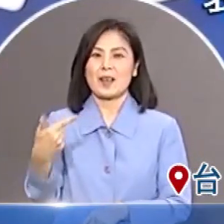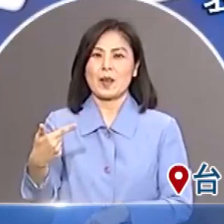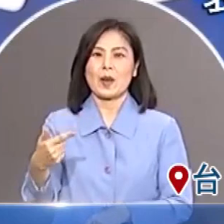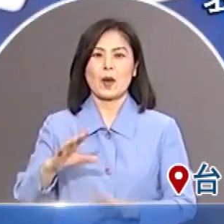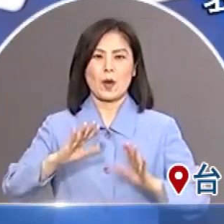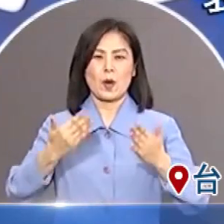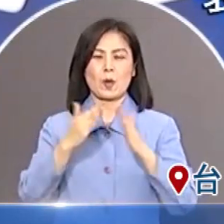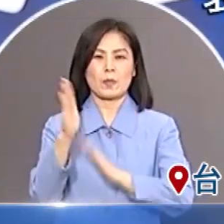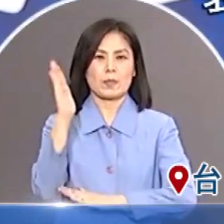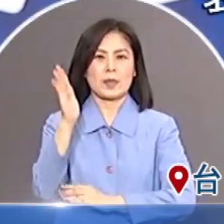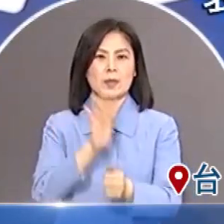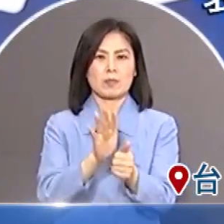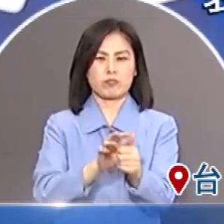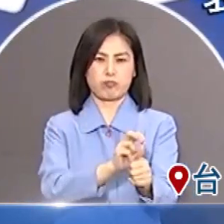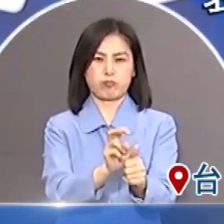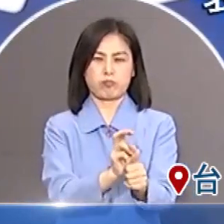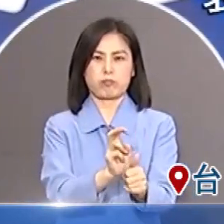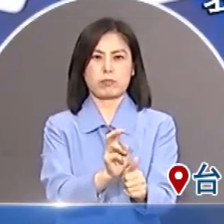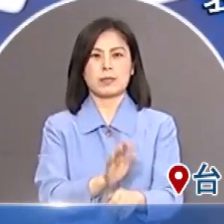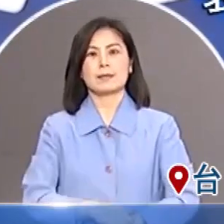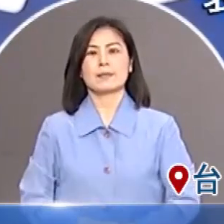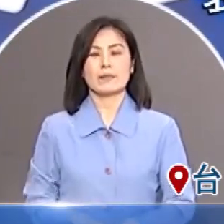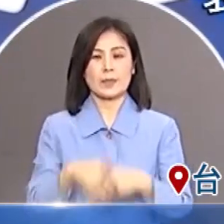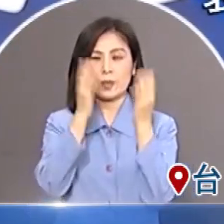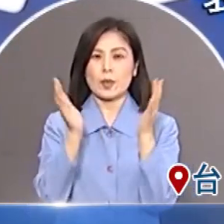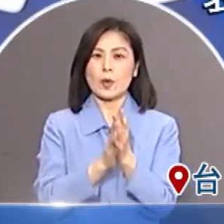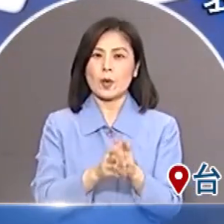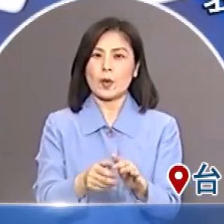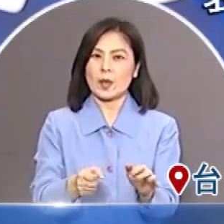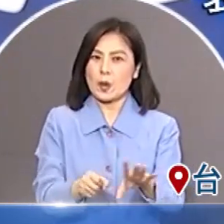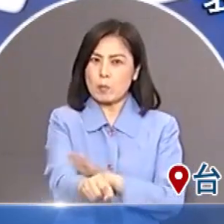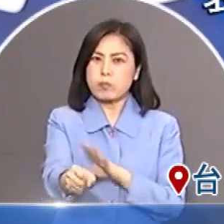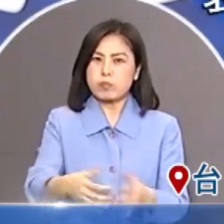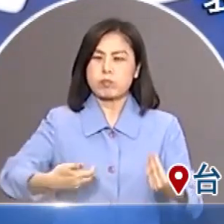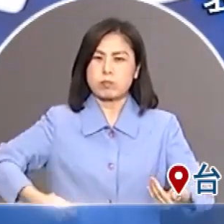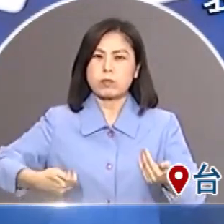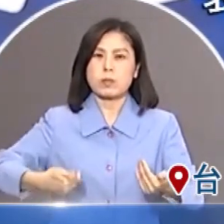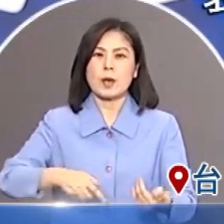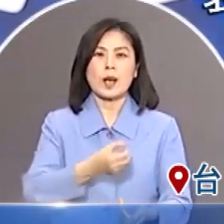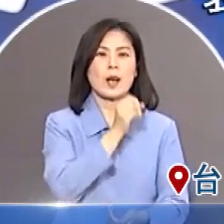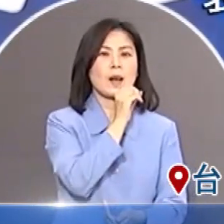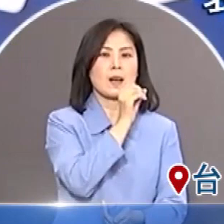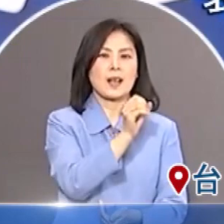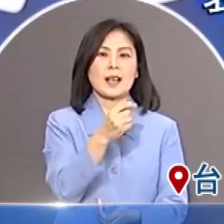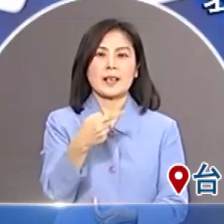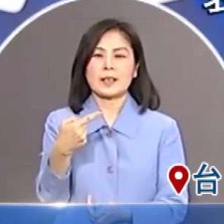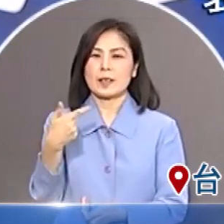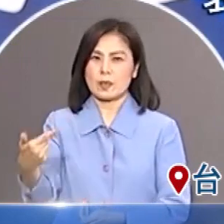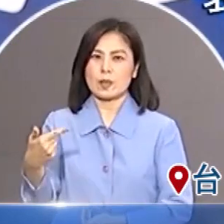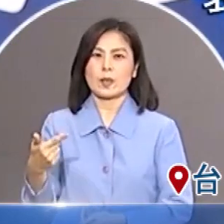养，我再说一遍，所有的新生儿从出生到六岁由国家帮你养，